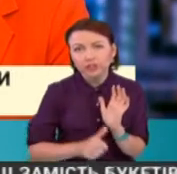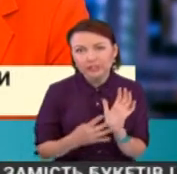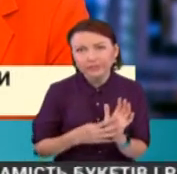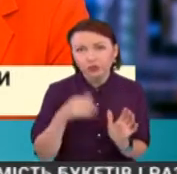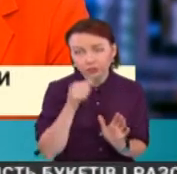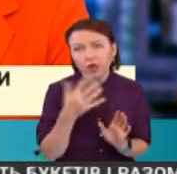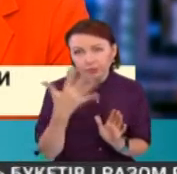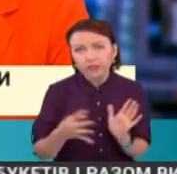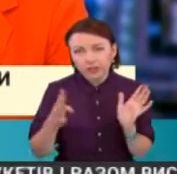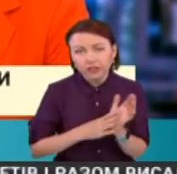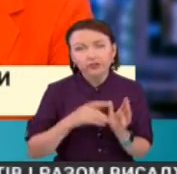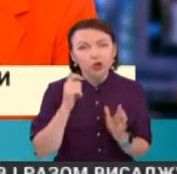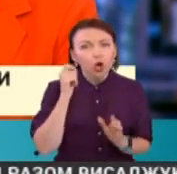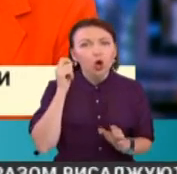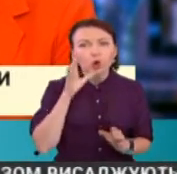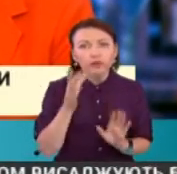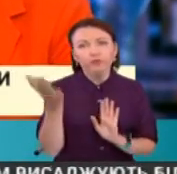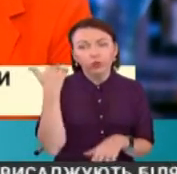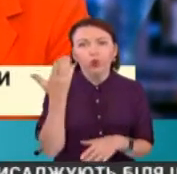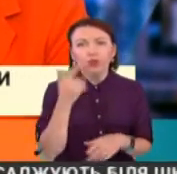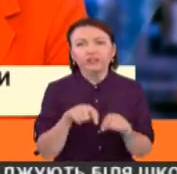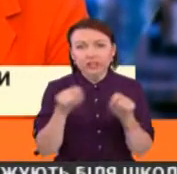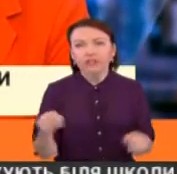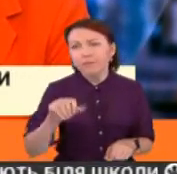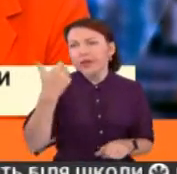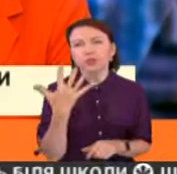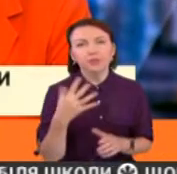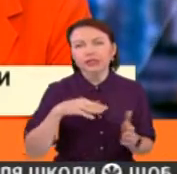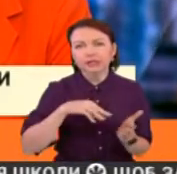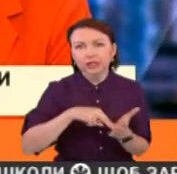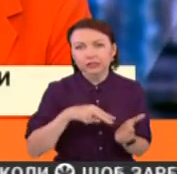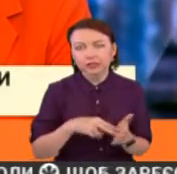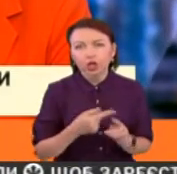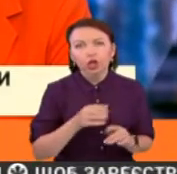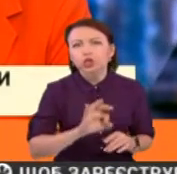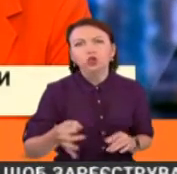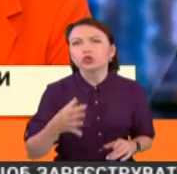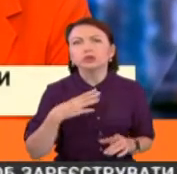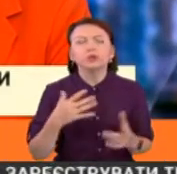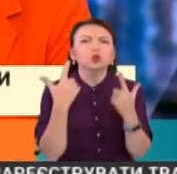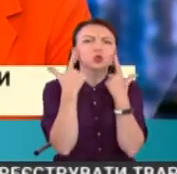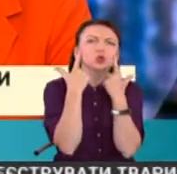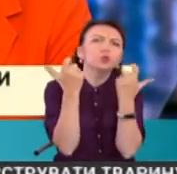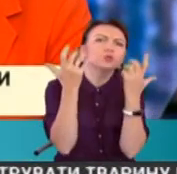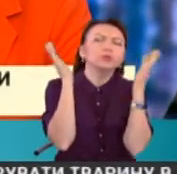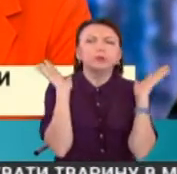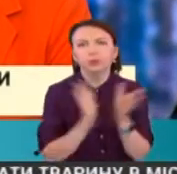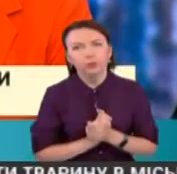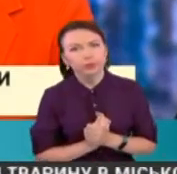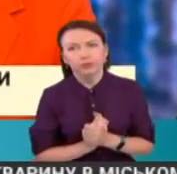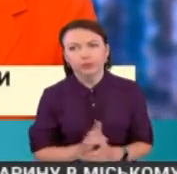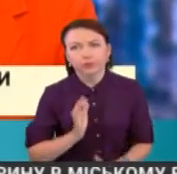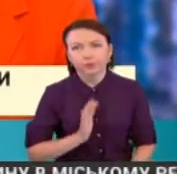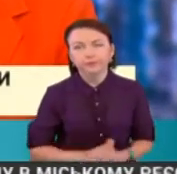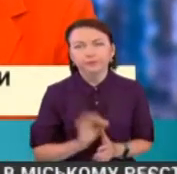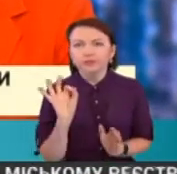59 років тому, коли відкривали перші 5 станцій, жетон – це було супер-пупер, супер-пупер.